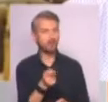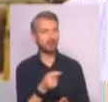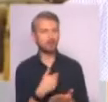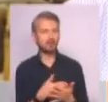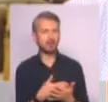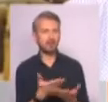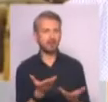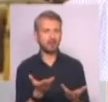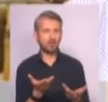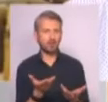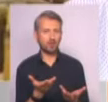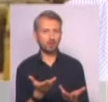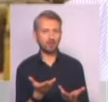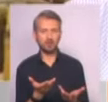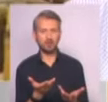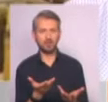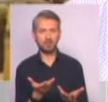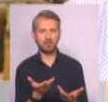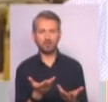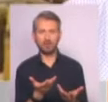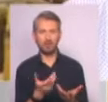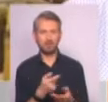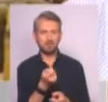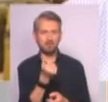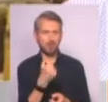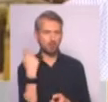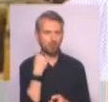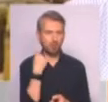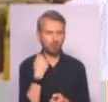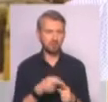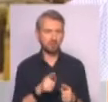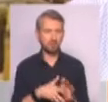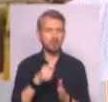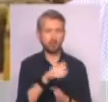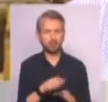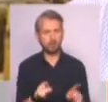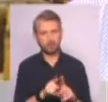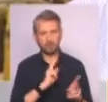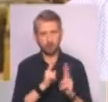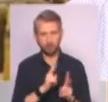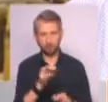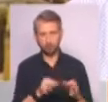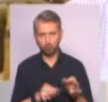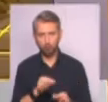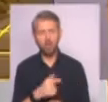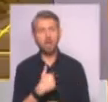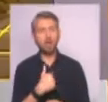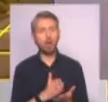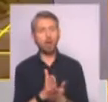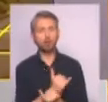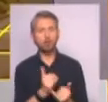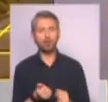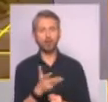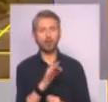якусь оперативні заборгованості, то зазвичай, ну, не подаються такі позови до суду. Я обслуговую декілька